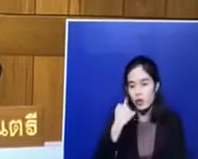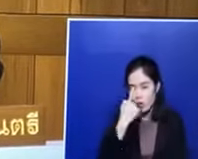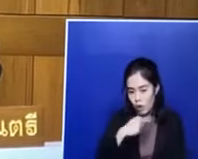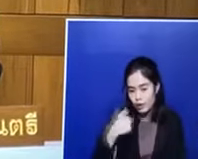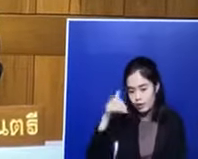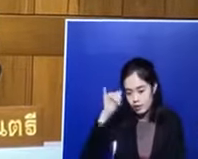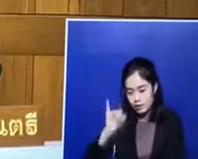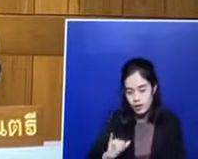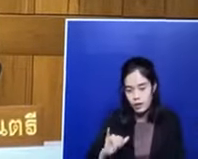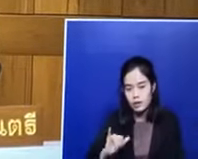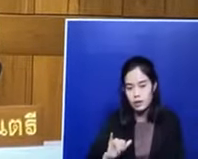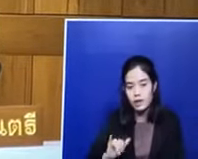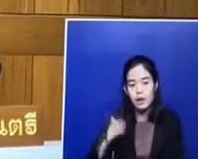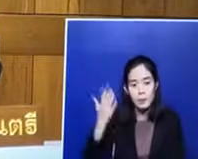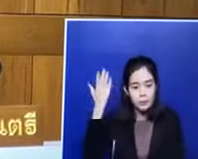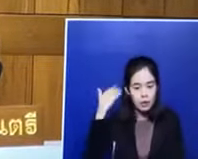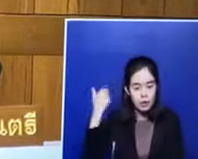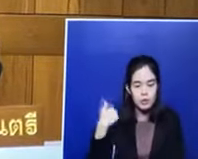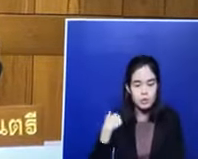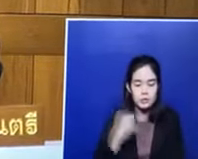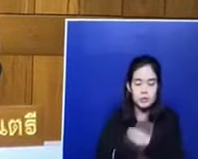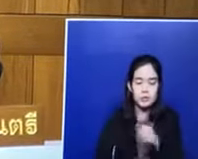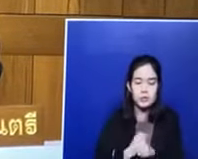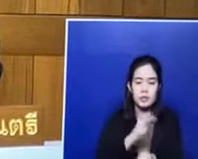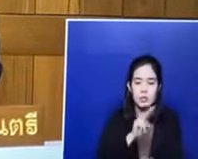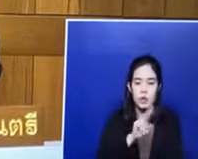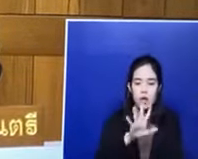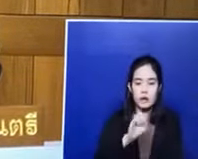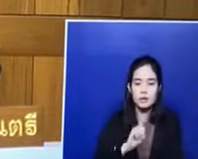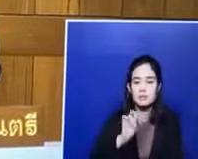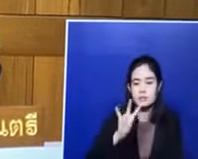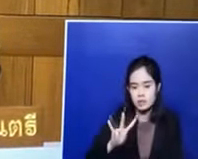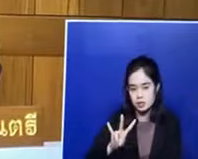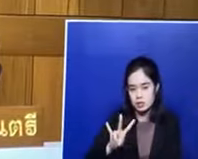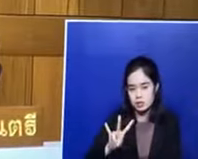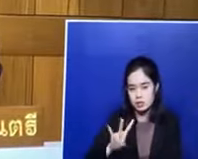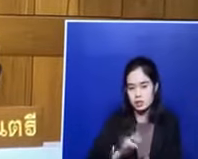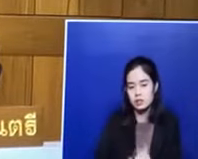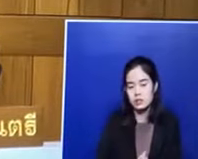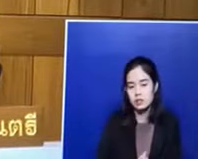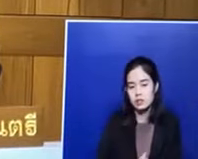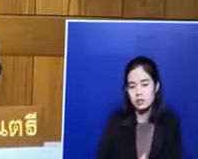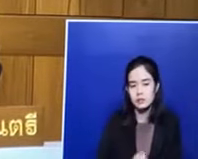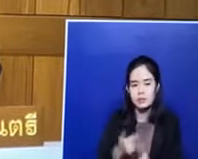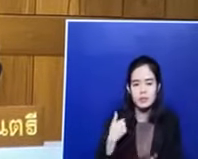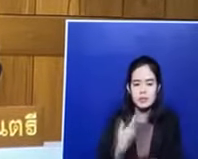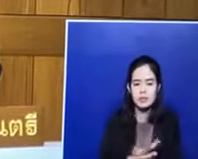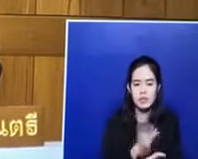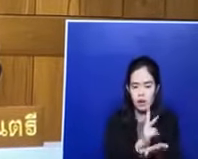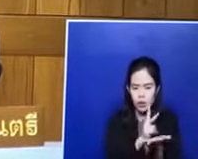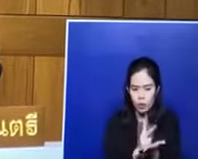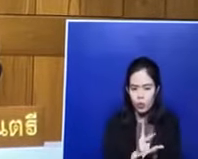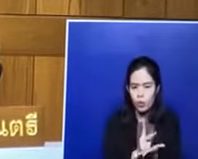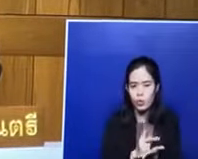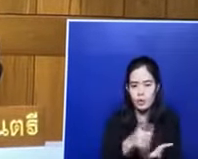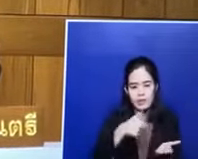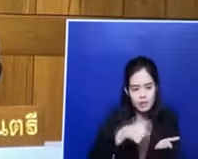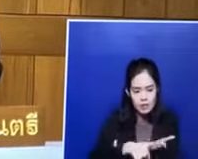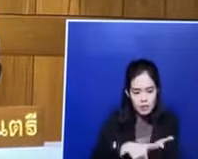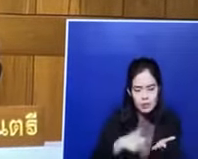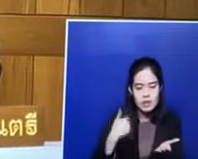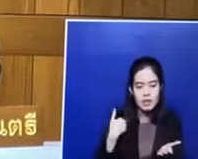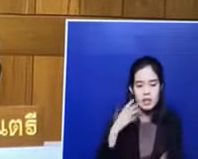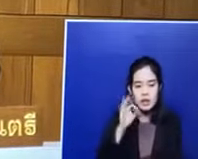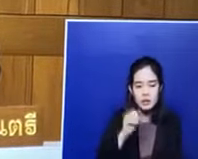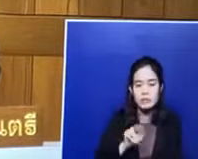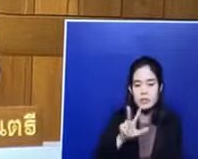2557นะ55 56 57นะครับก็เบิกจ่ายก่อนนี่ได้ 95%